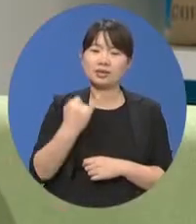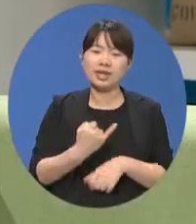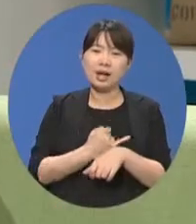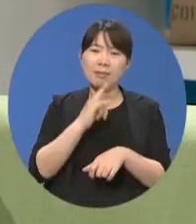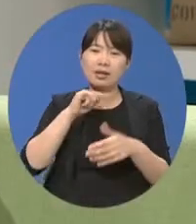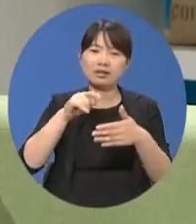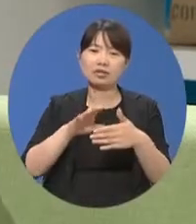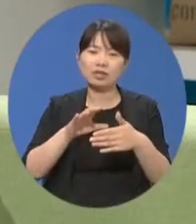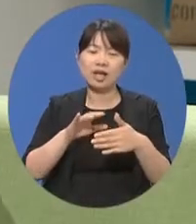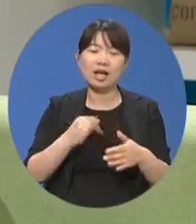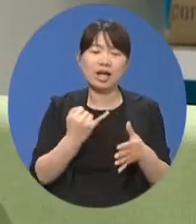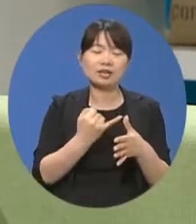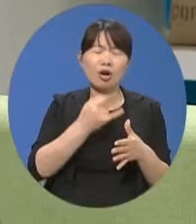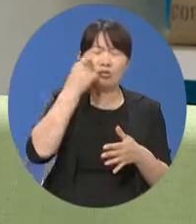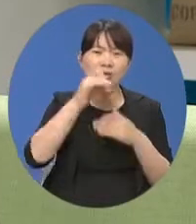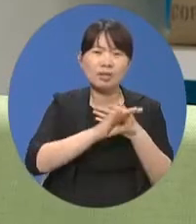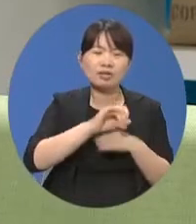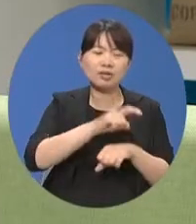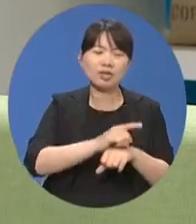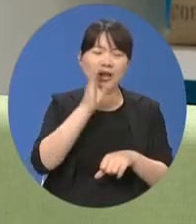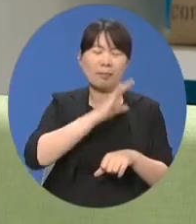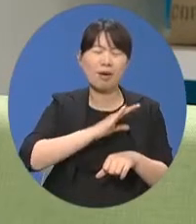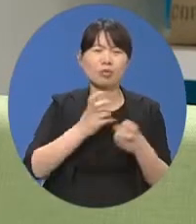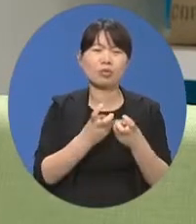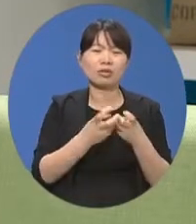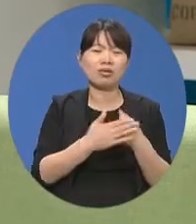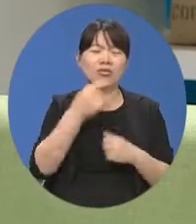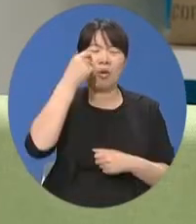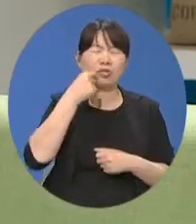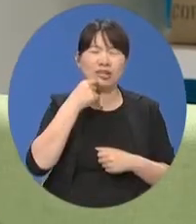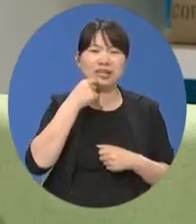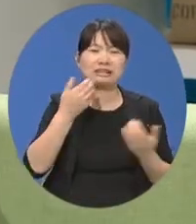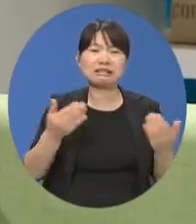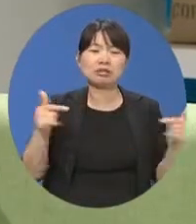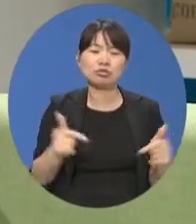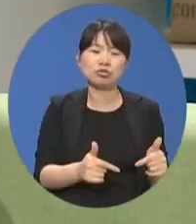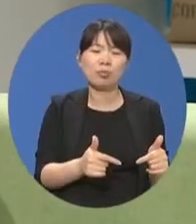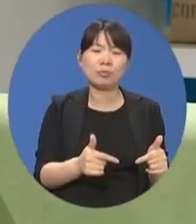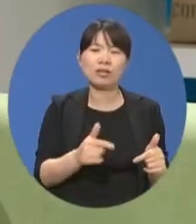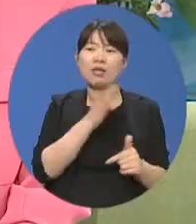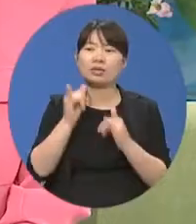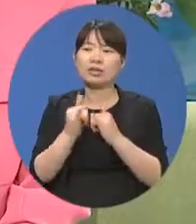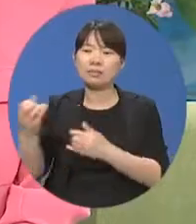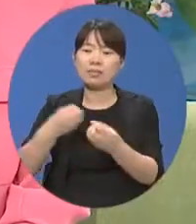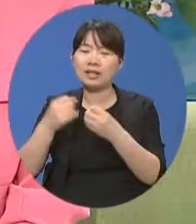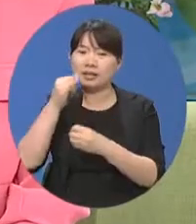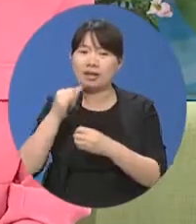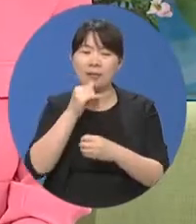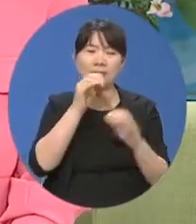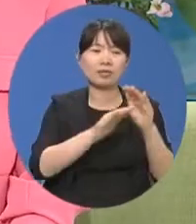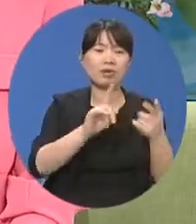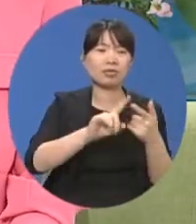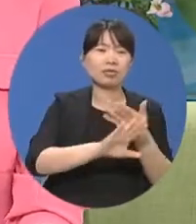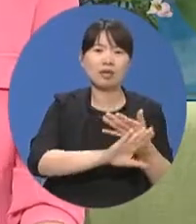말씀 중에 애가 울리면 아예 성격이 나빠질까봐 내가 네. 안 울려요. 그거 그러시다 어른들이 그렇게 보니까, 말씀 많이 네, 근데 하시거든요. 절대 그렇지